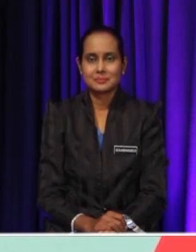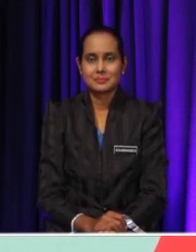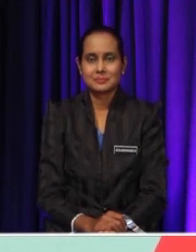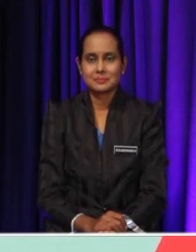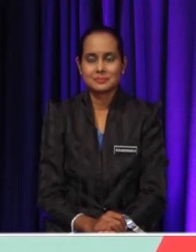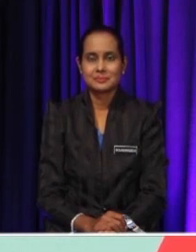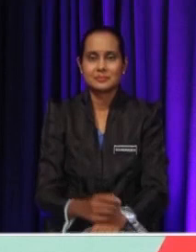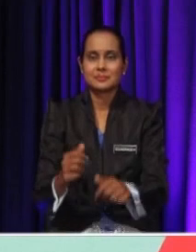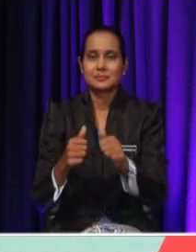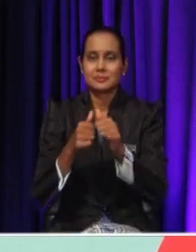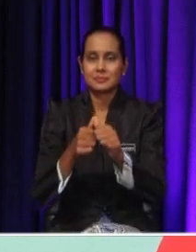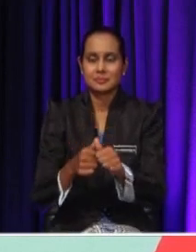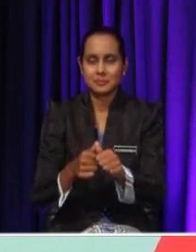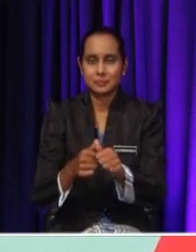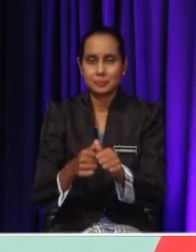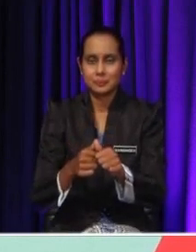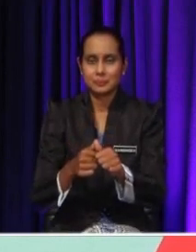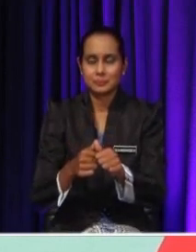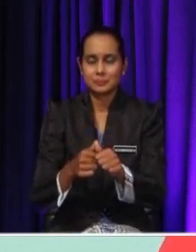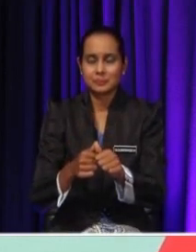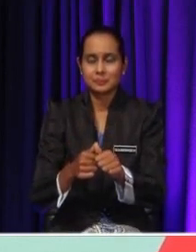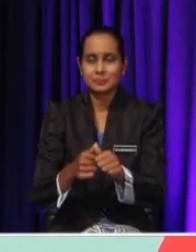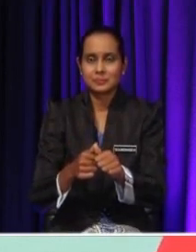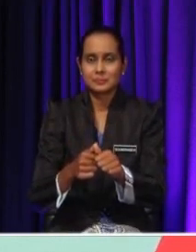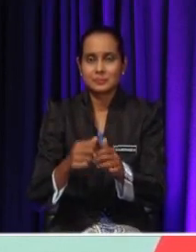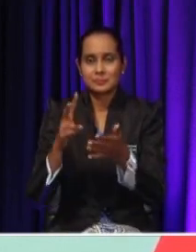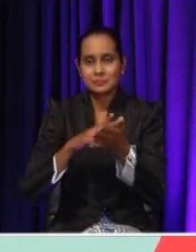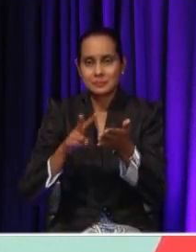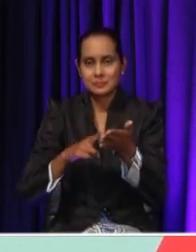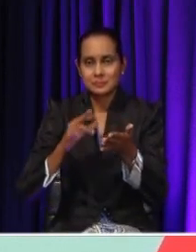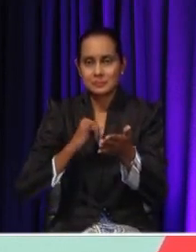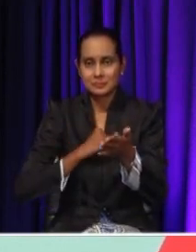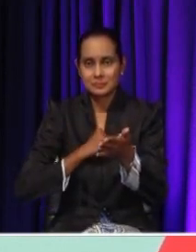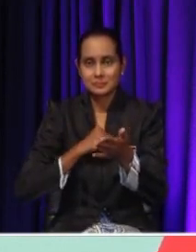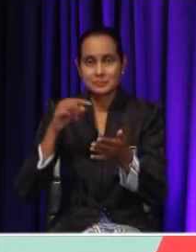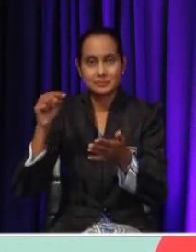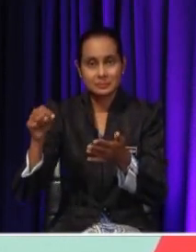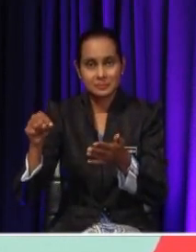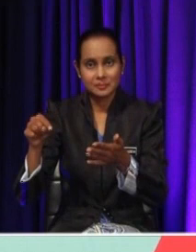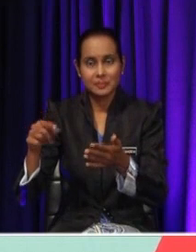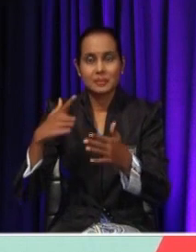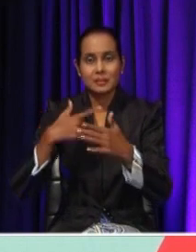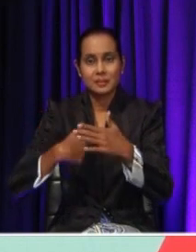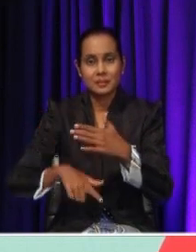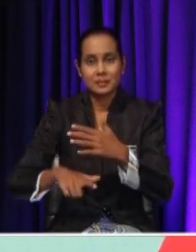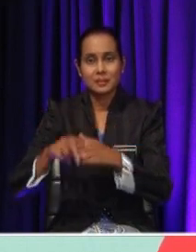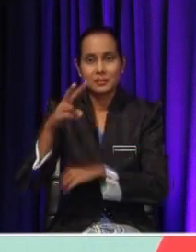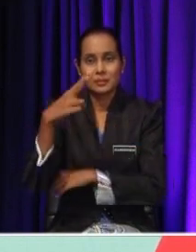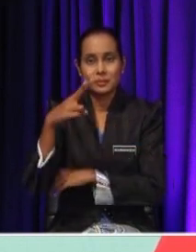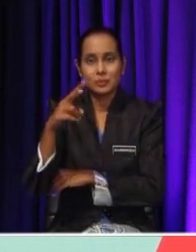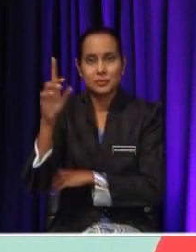berdasarkan keadaan saya di buku sastrawan Utsman Awang dilahirkan pada 12 Juli